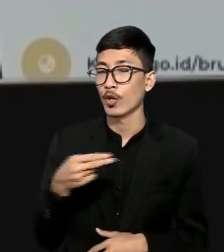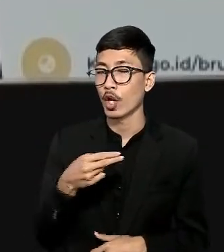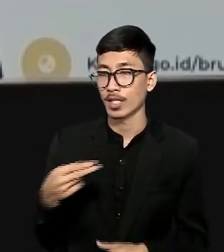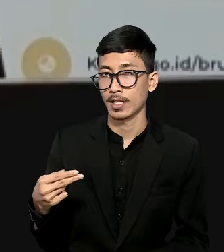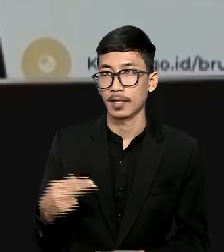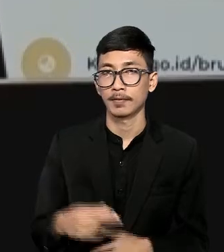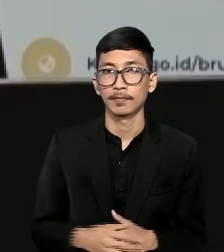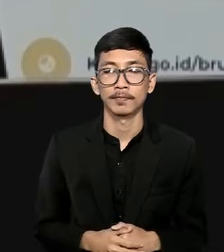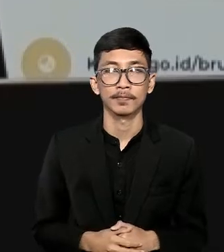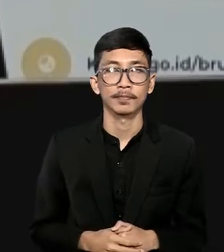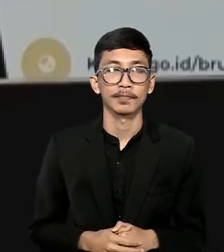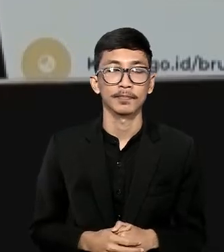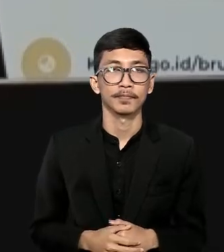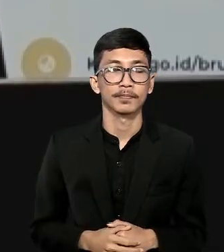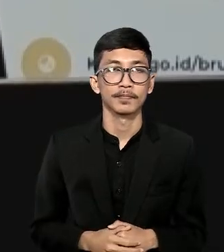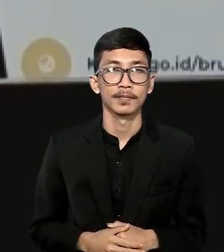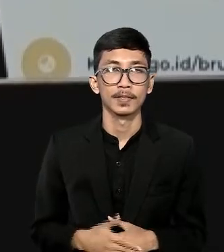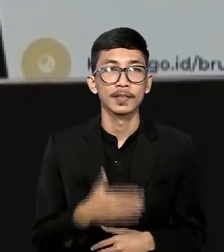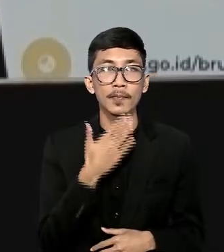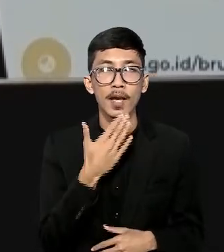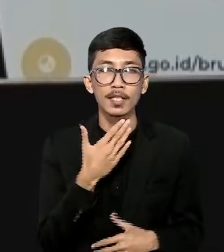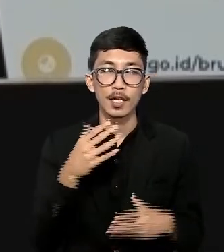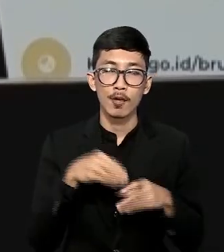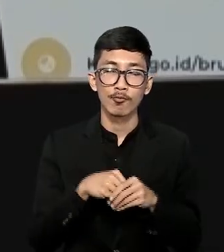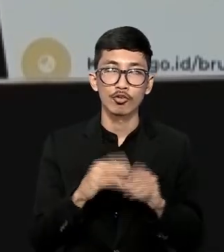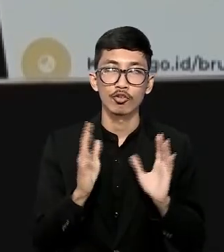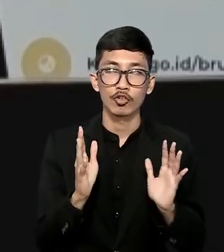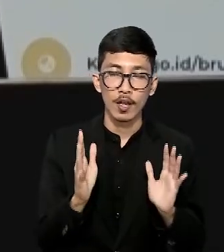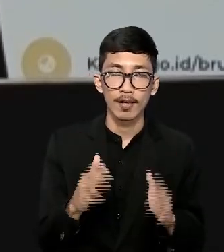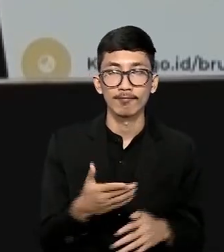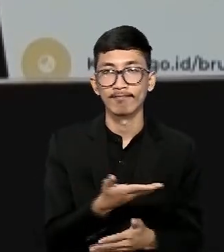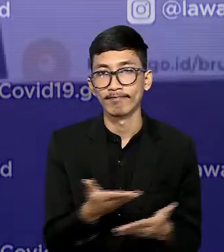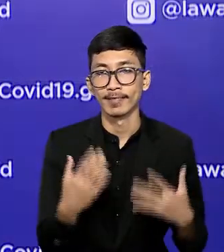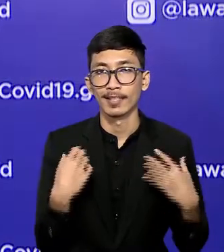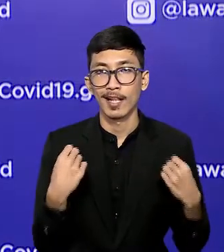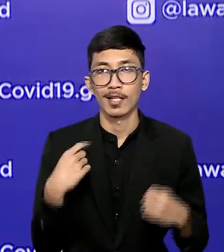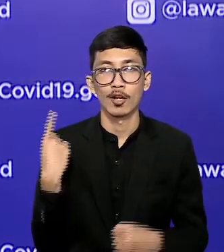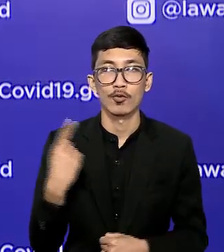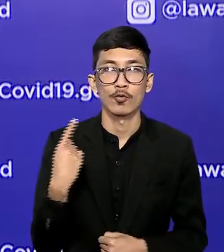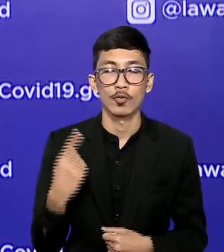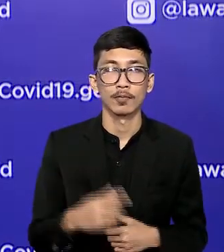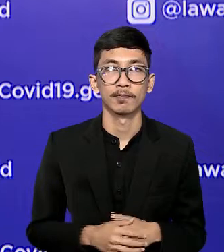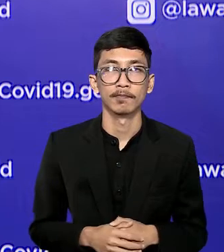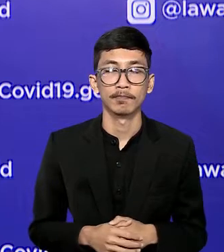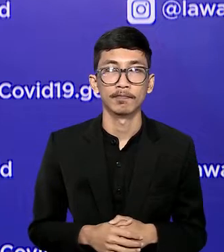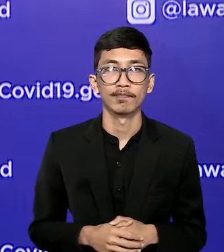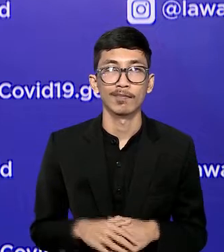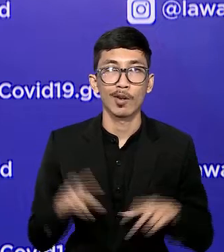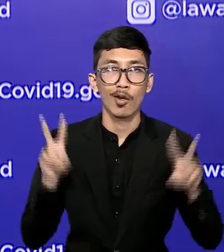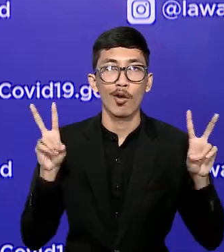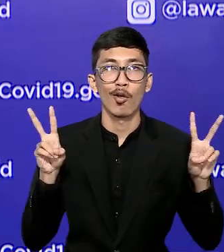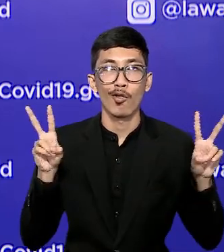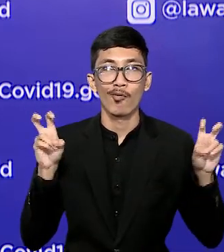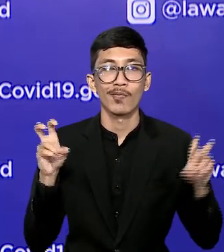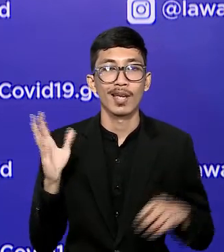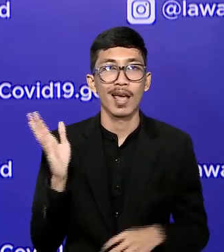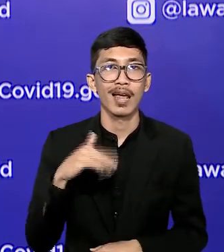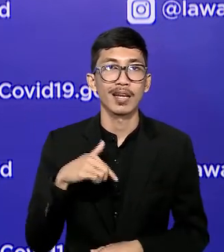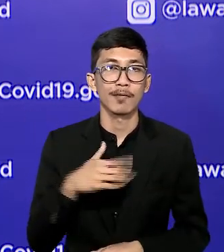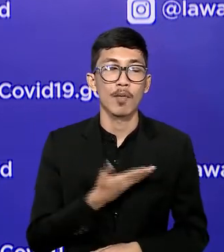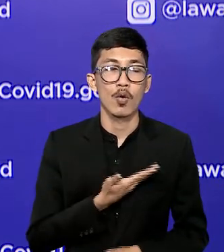terima kasih proyek Terima kasih sudah bergabung Semoga kita sehat selalu pak dubes saya tentunya yang berkaitan dengan topik hari ini langsung